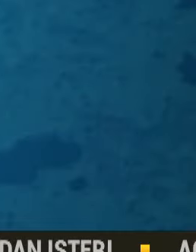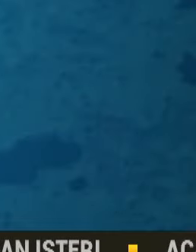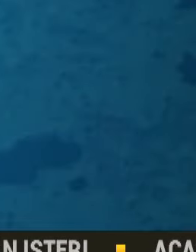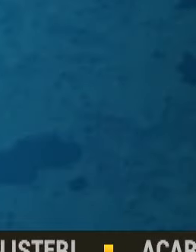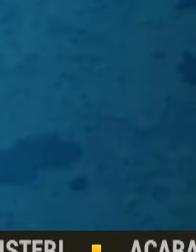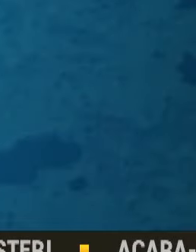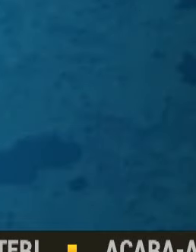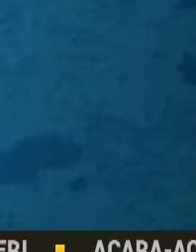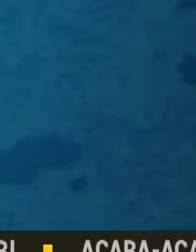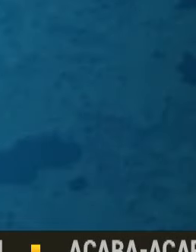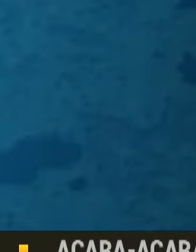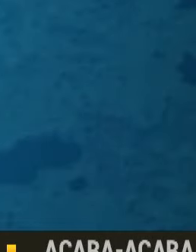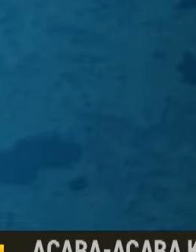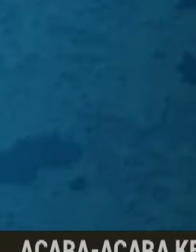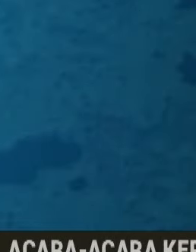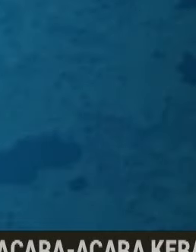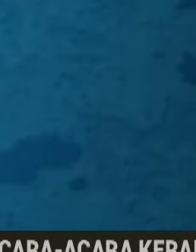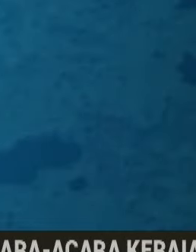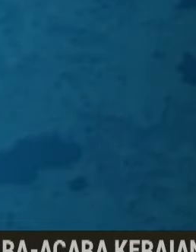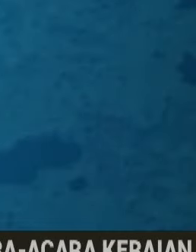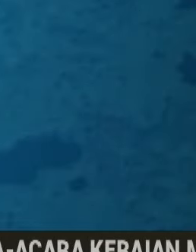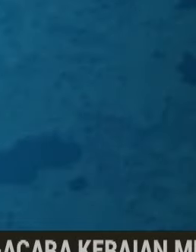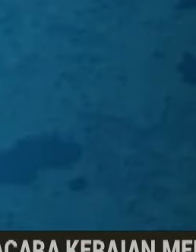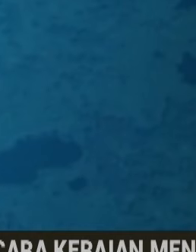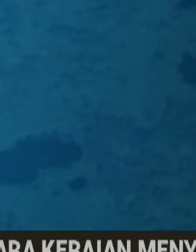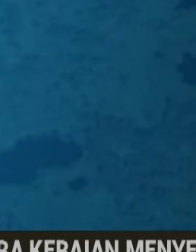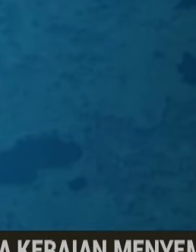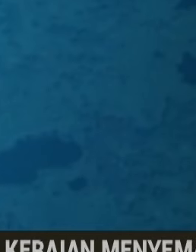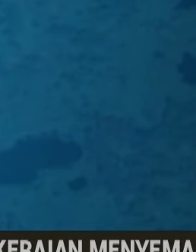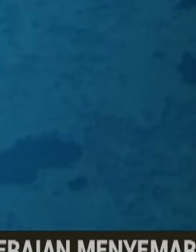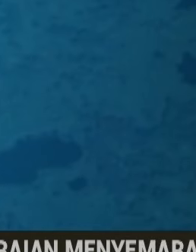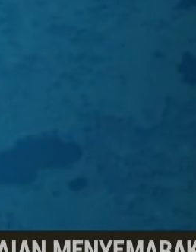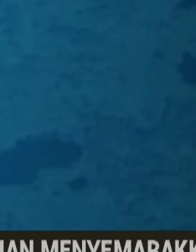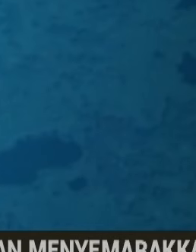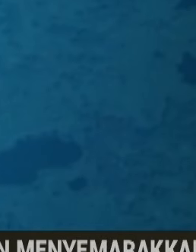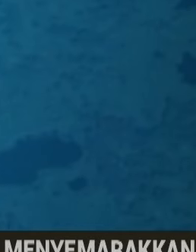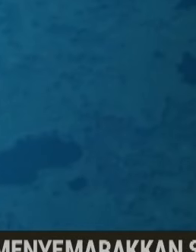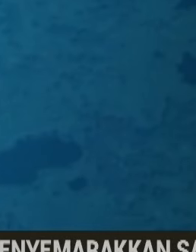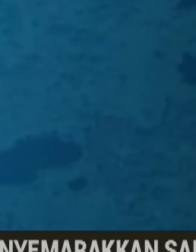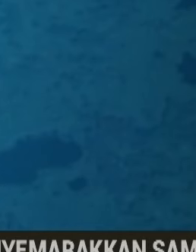Penutupan disebabkan oleh kerja-kerja penyelenggaraan di jambatan berkenaan.